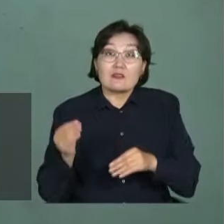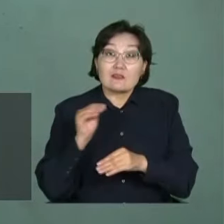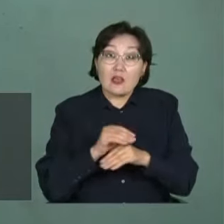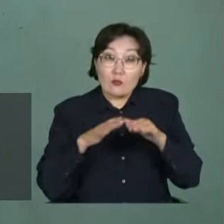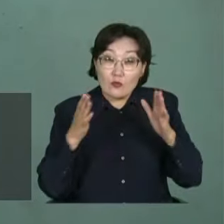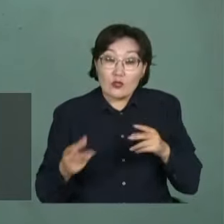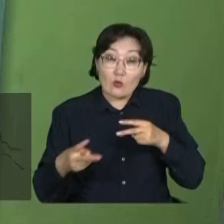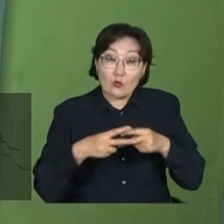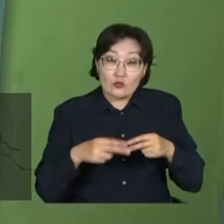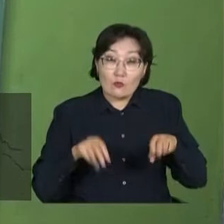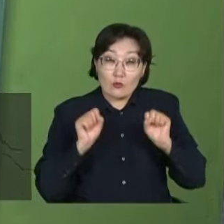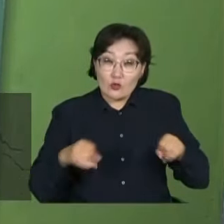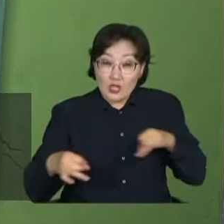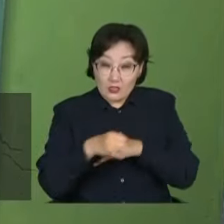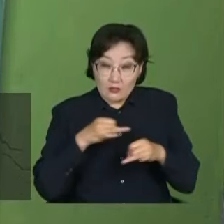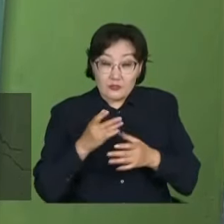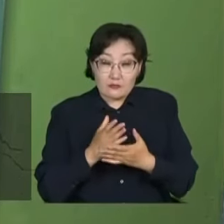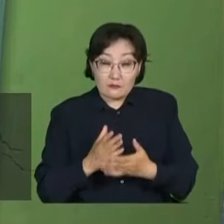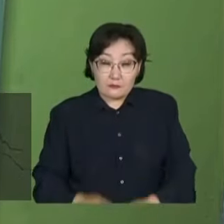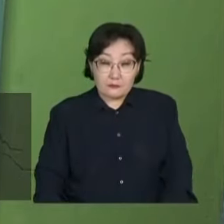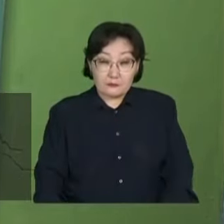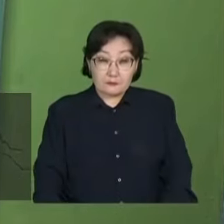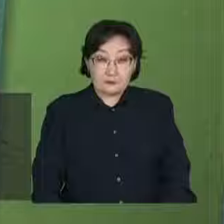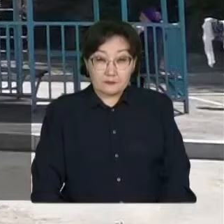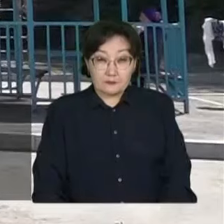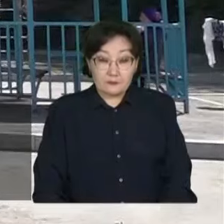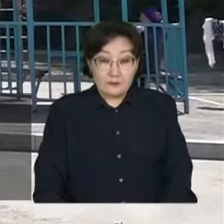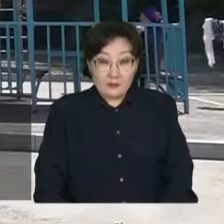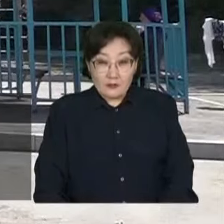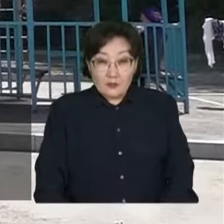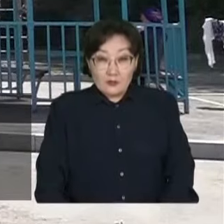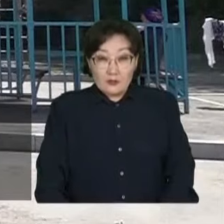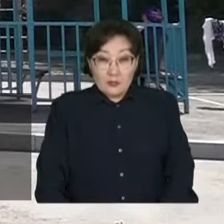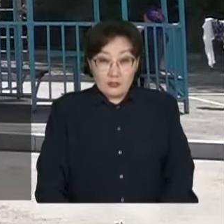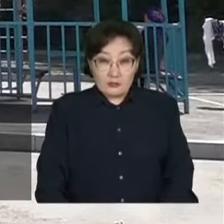мүмкіндігі қарастырылып жатыр. Әйкерім Пернебек, Мадина Исюмбаева, Ернат Болатбек, Алматы телеарнасы.